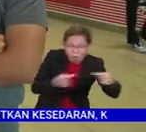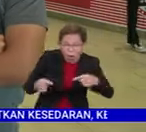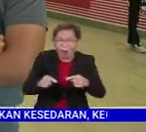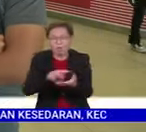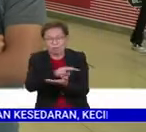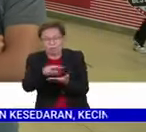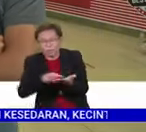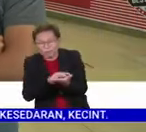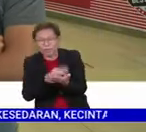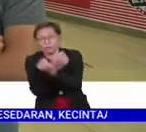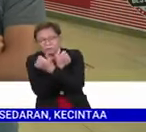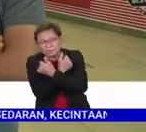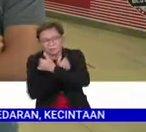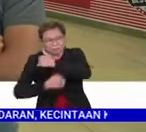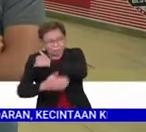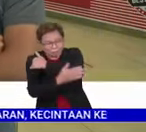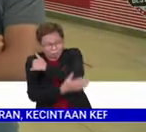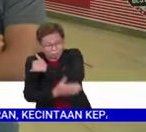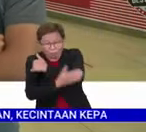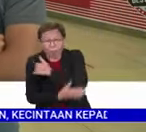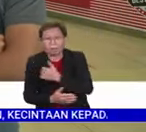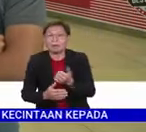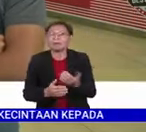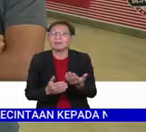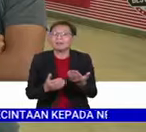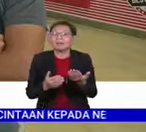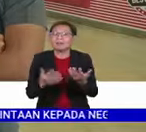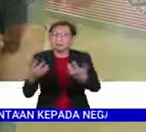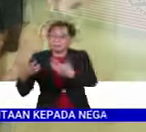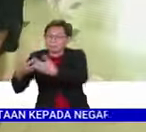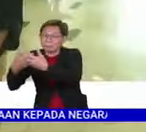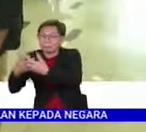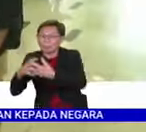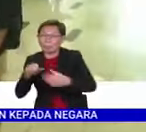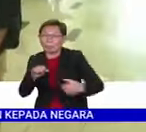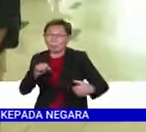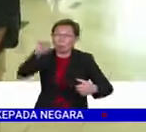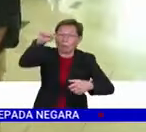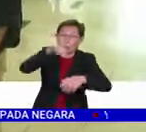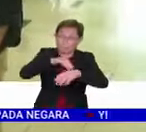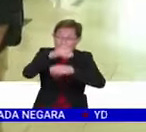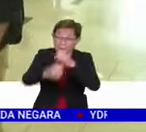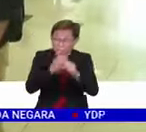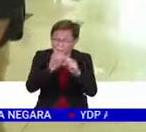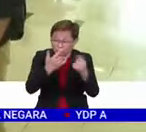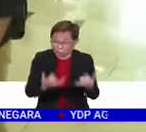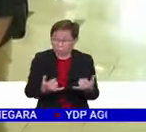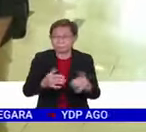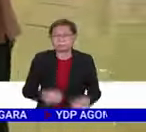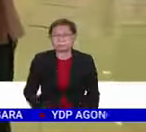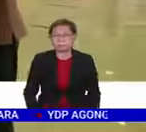video patriotisme sempena kemerdekaan pada tahun ini. Sepanjang kami membuat